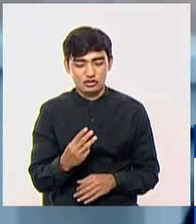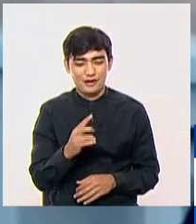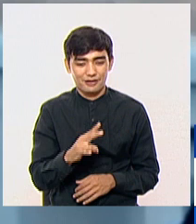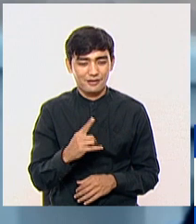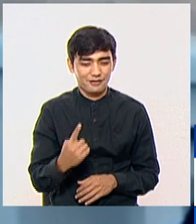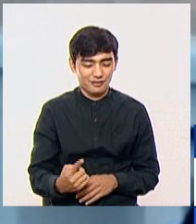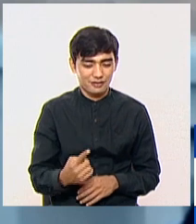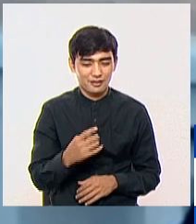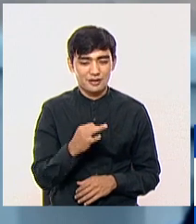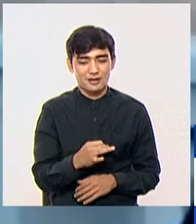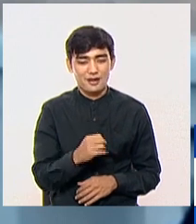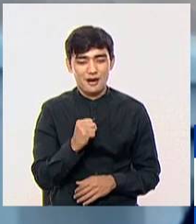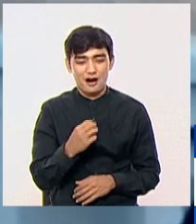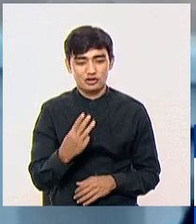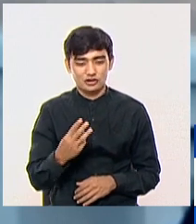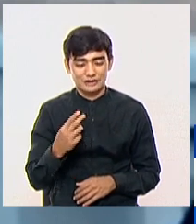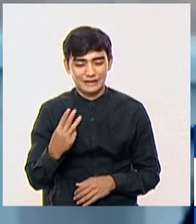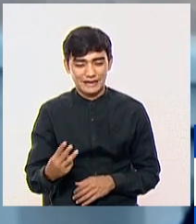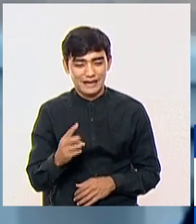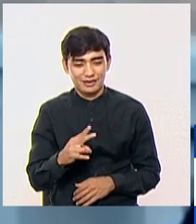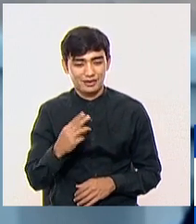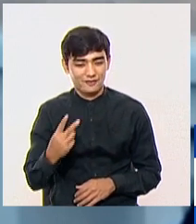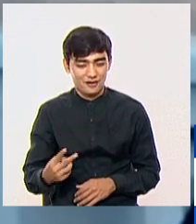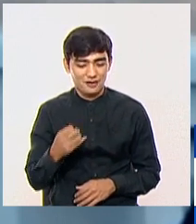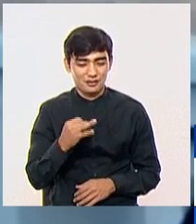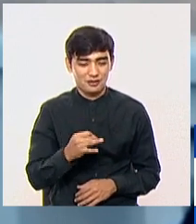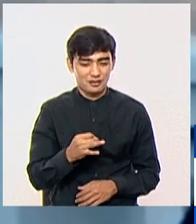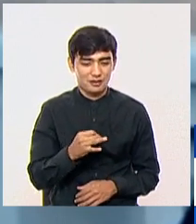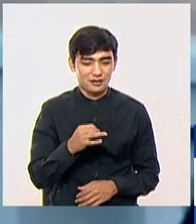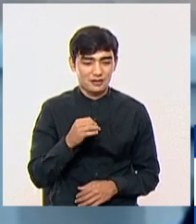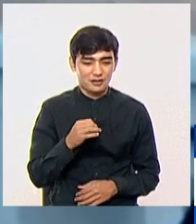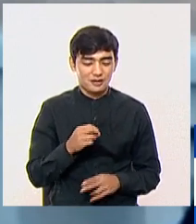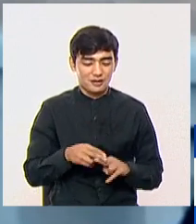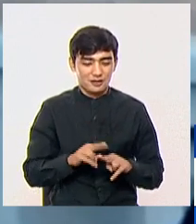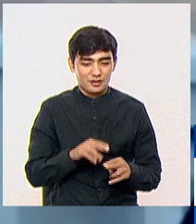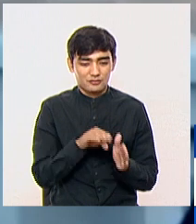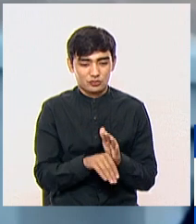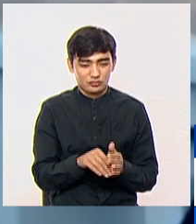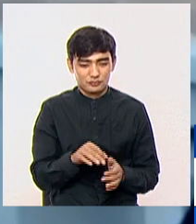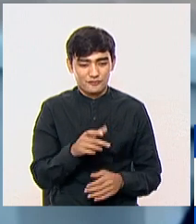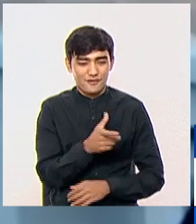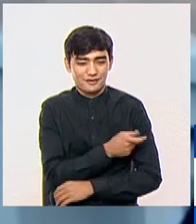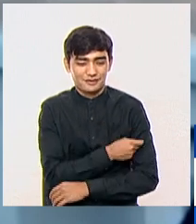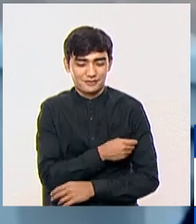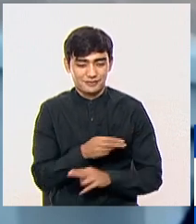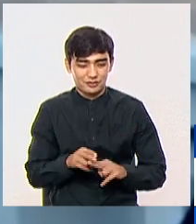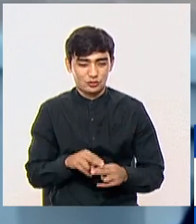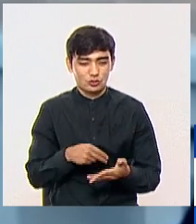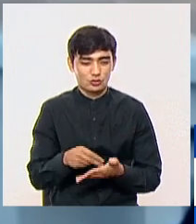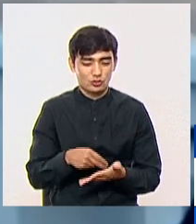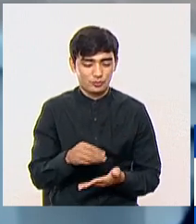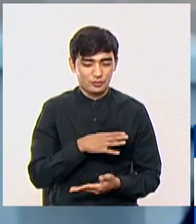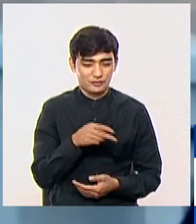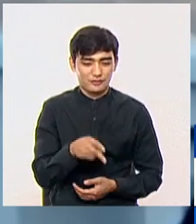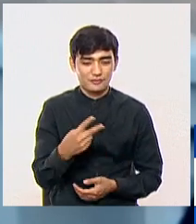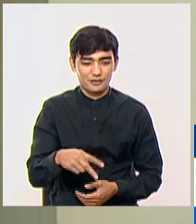H1N1, тип А, H3N2 и тип Б, которые включены в состав вакцины, закупленной в